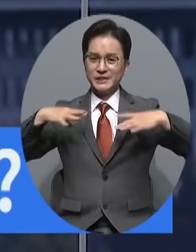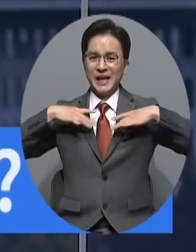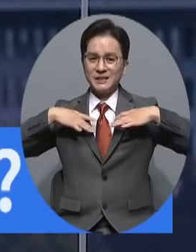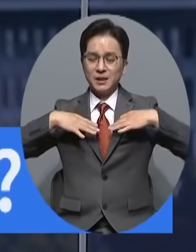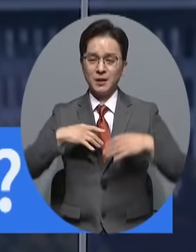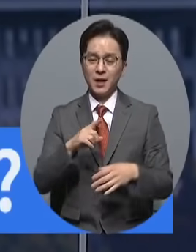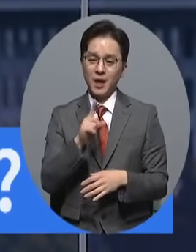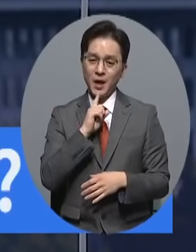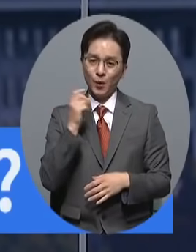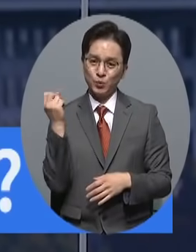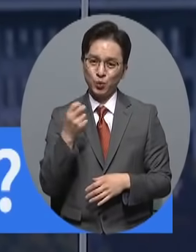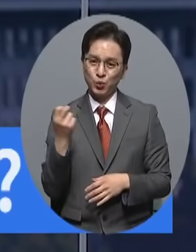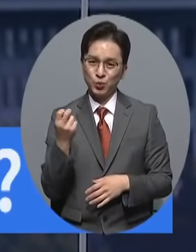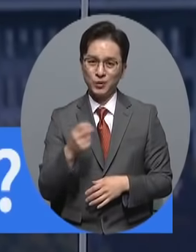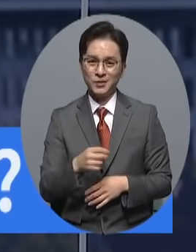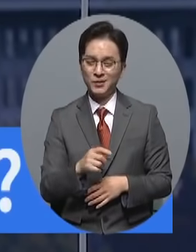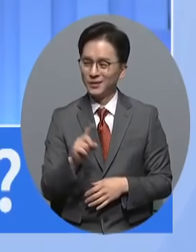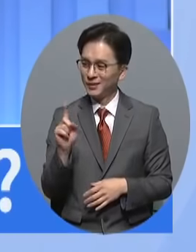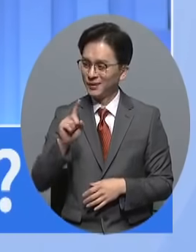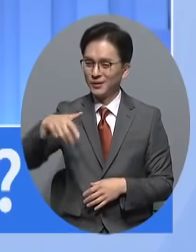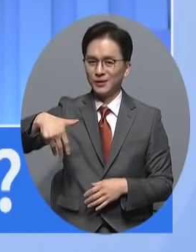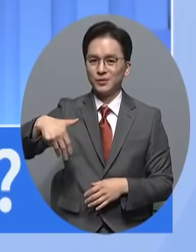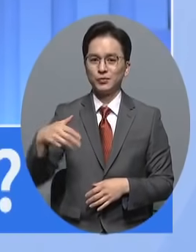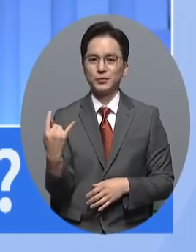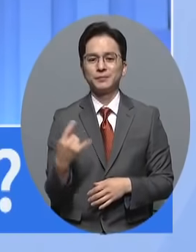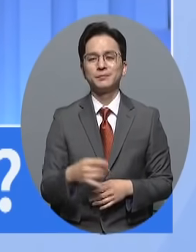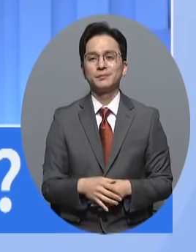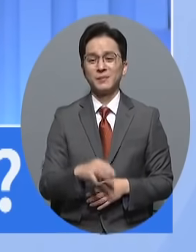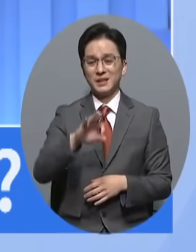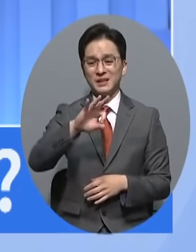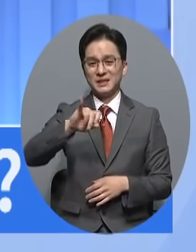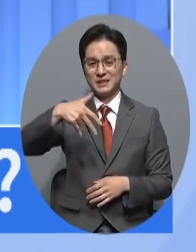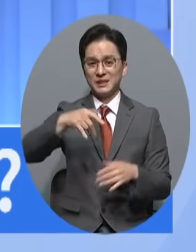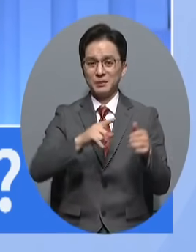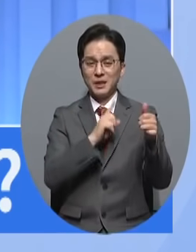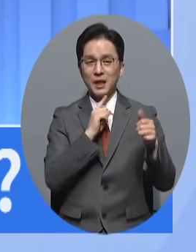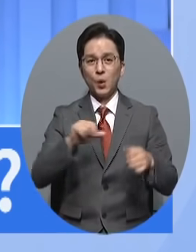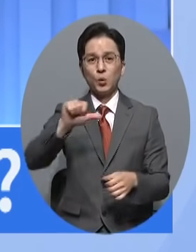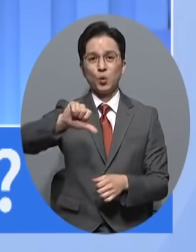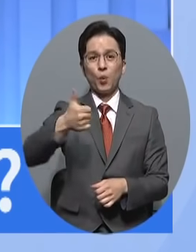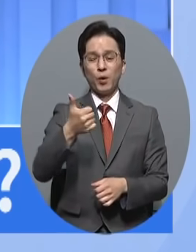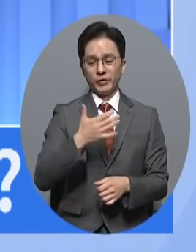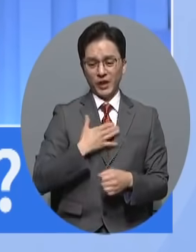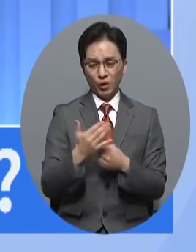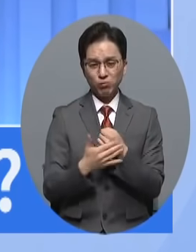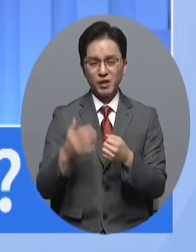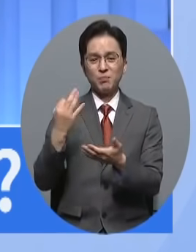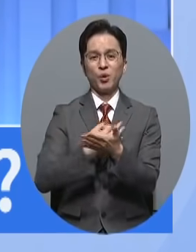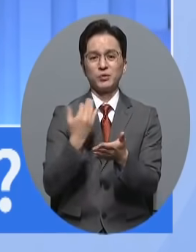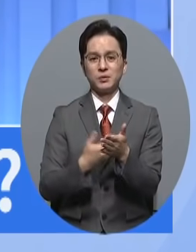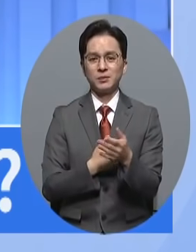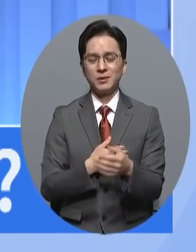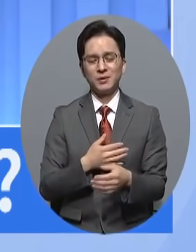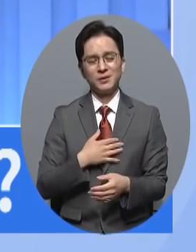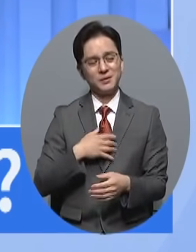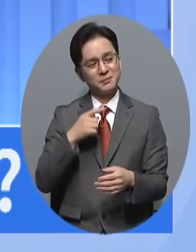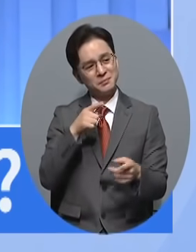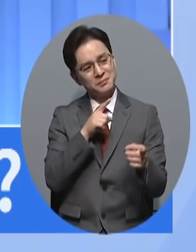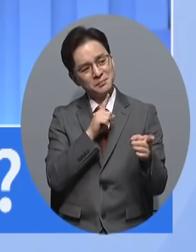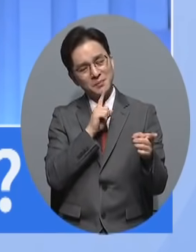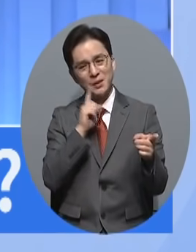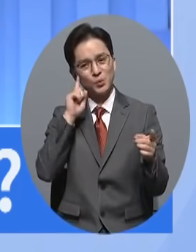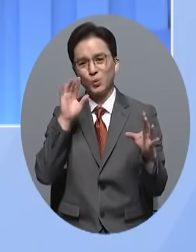이건 공공성이 충분한 사업이었다 이렇게 얘기를 하는데 저는 거기에 전혀 동의하지 않습니다. 왜냐하면 이런 대규모 개발에 있어가지고의